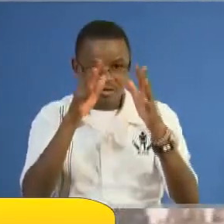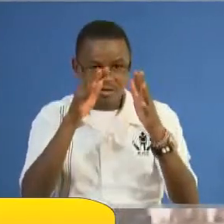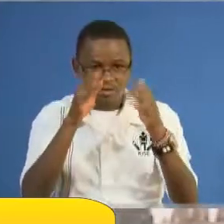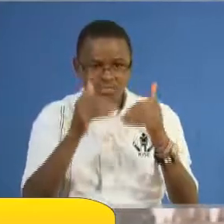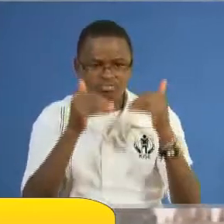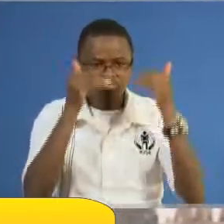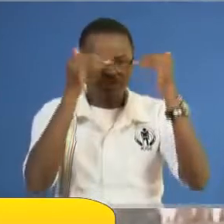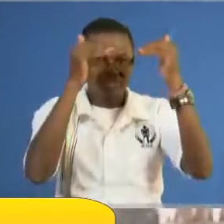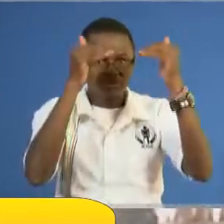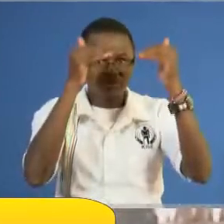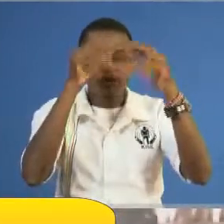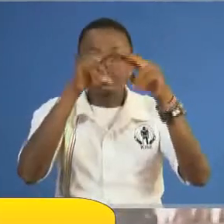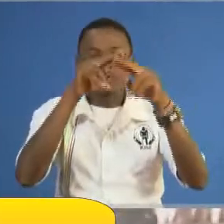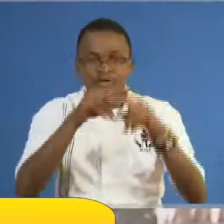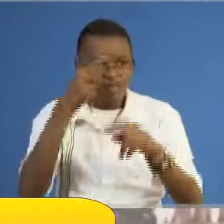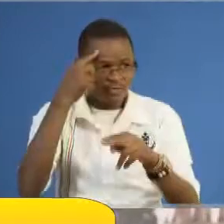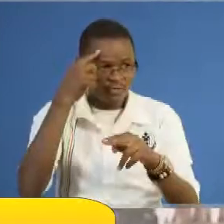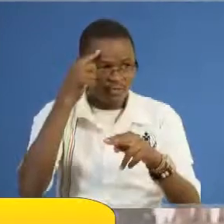upandishaji cheo wa walimu.